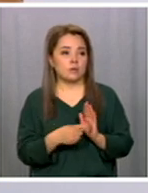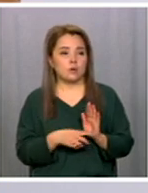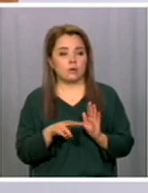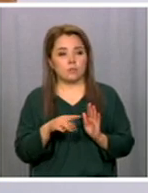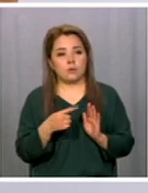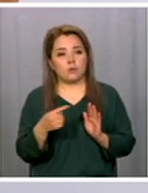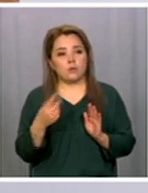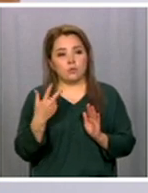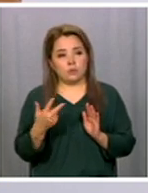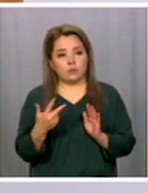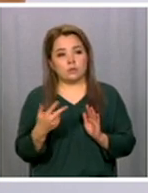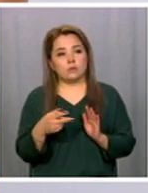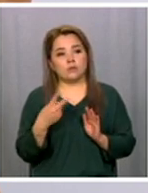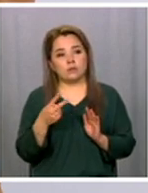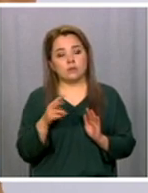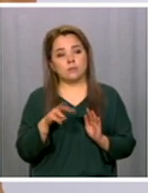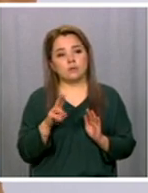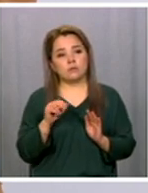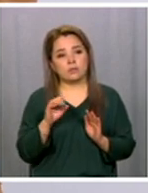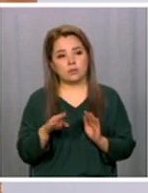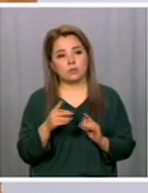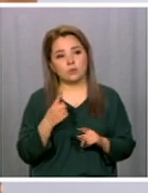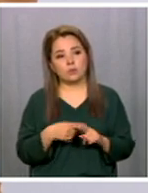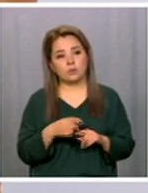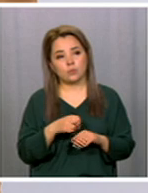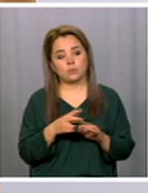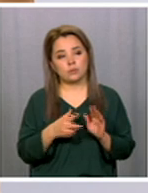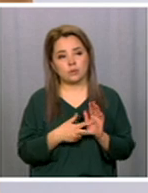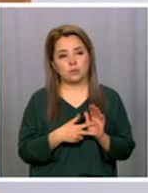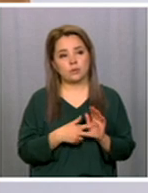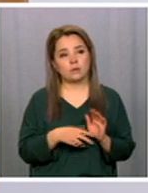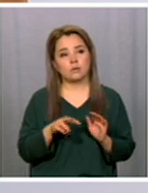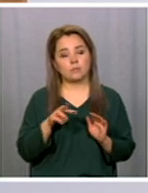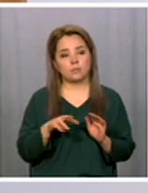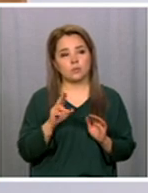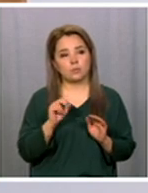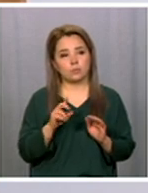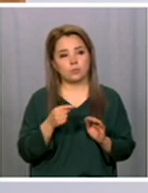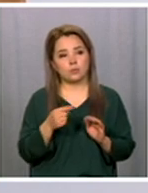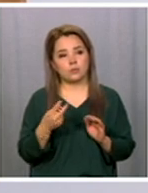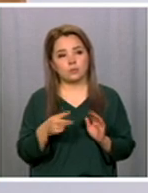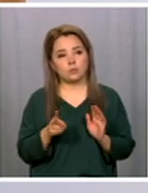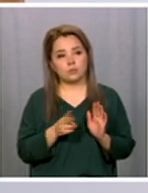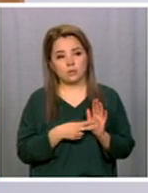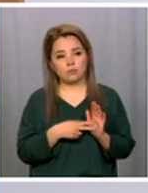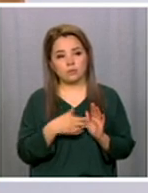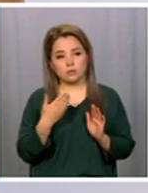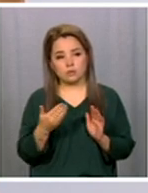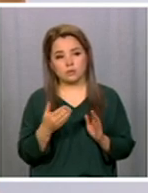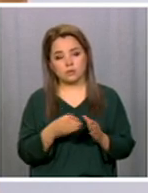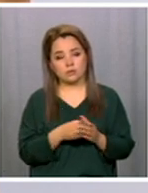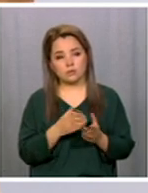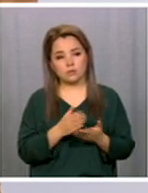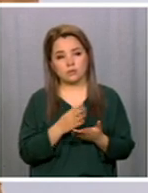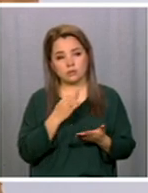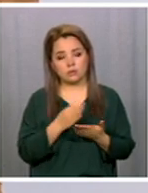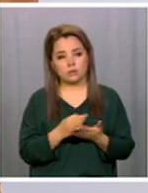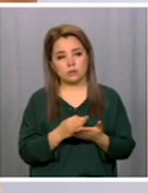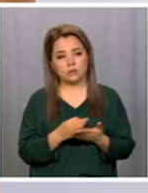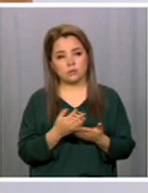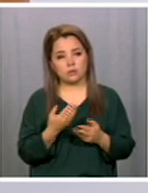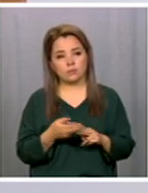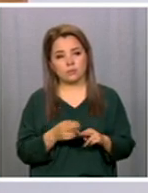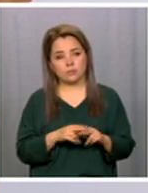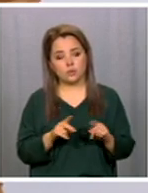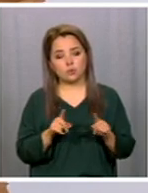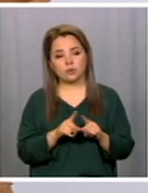азайту, 2m квадрат қосу 18 бөлінген m куб азайтылған 27. Тең. Енді мұқият